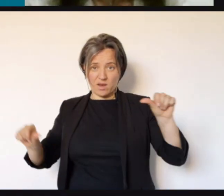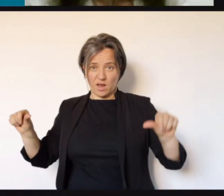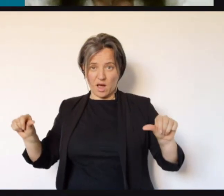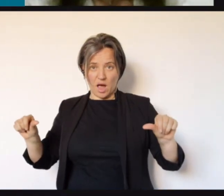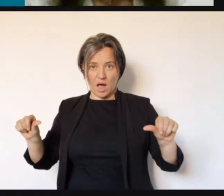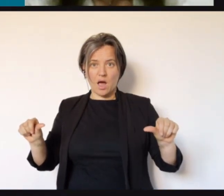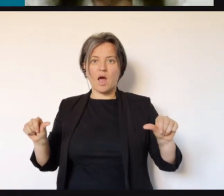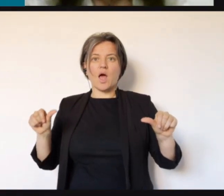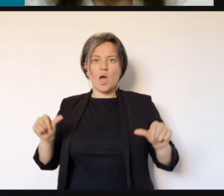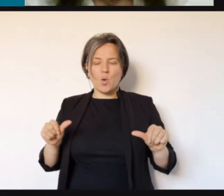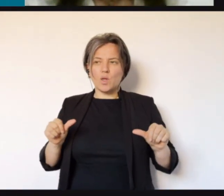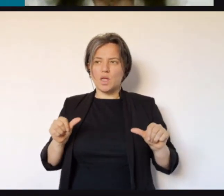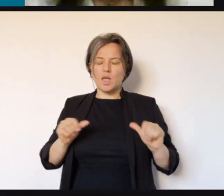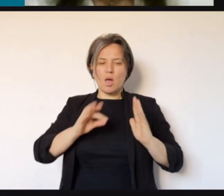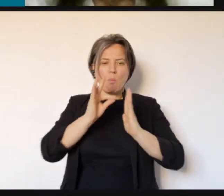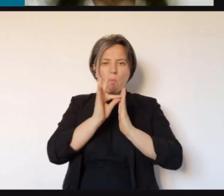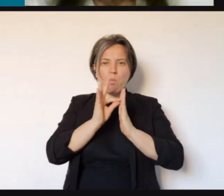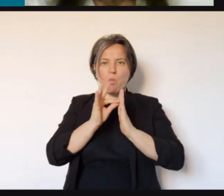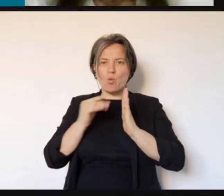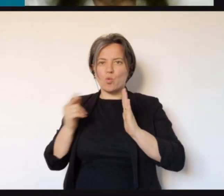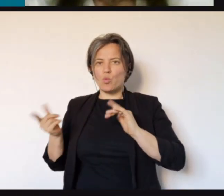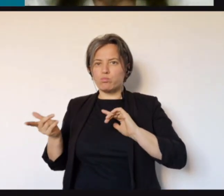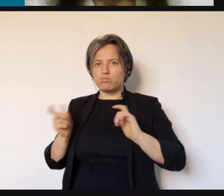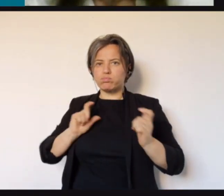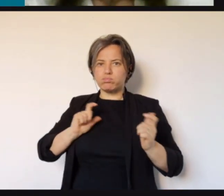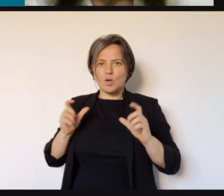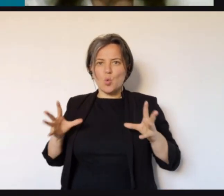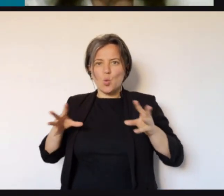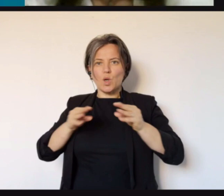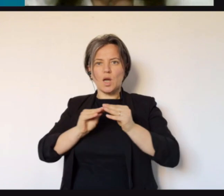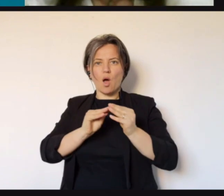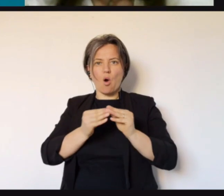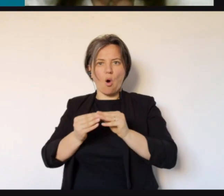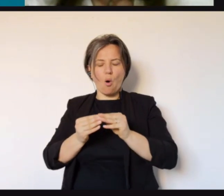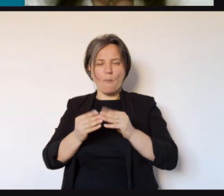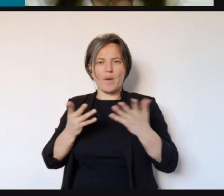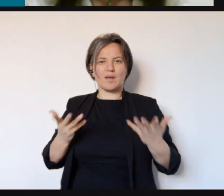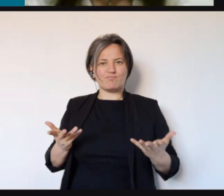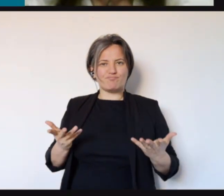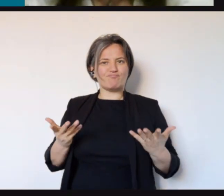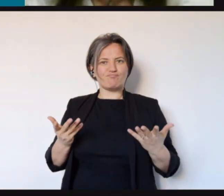E quindi come si fanno ad unire questi due aspetti? Come si possono unire?